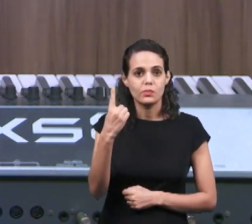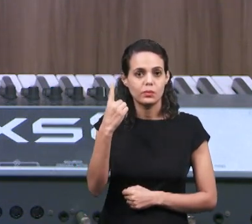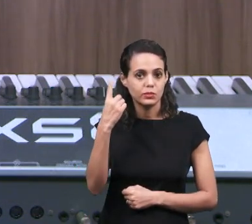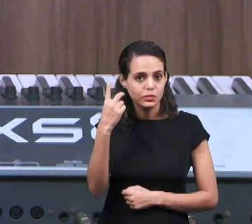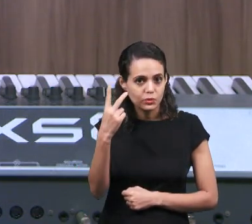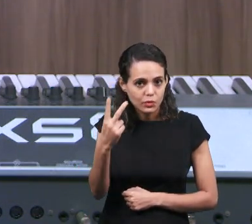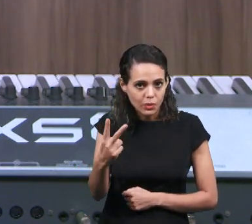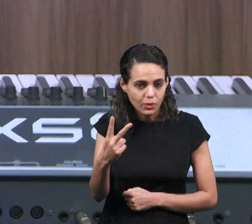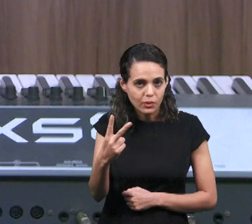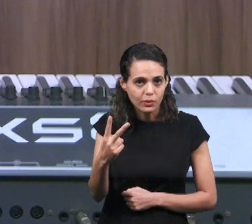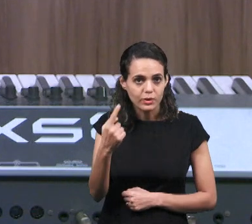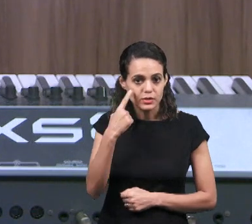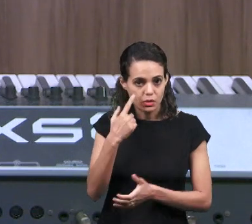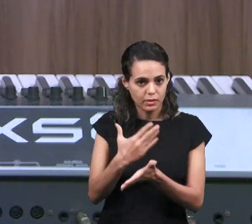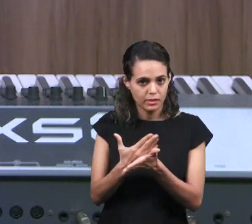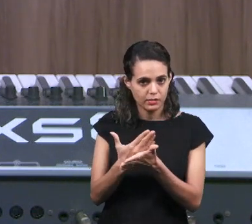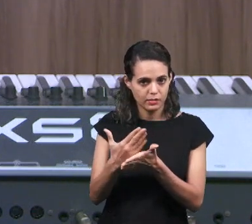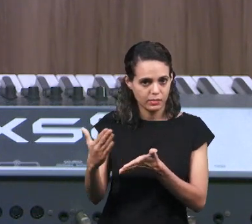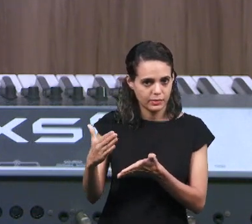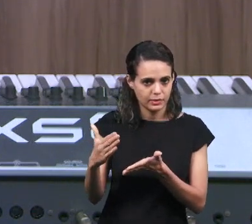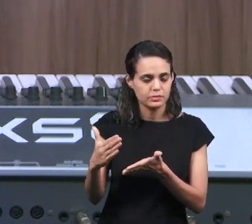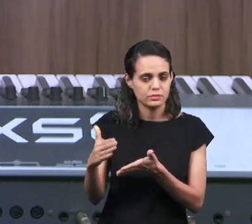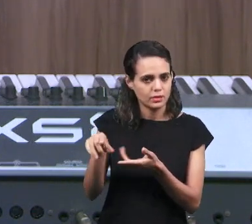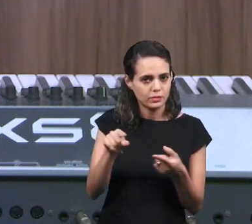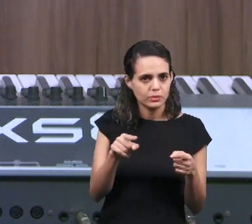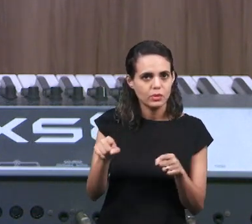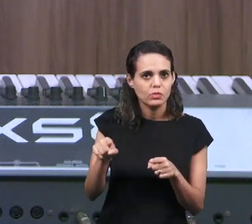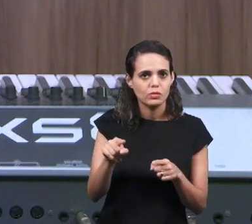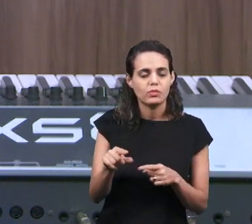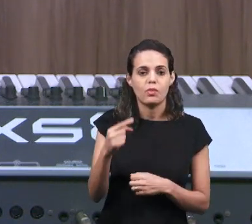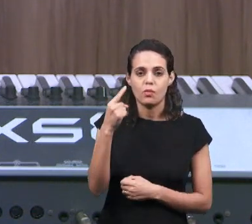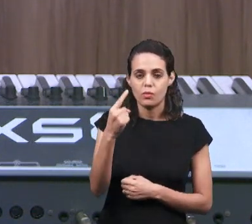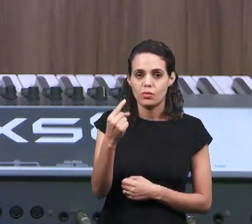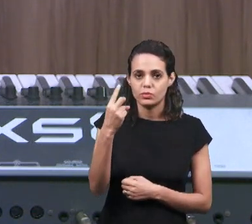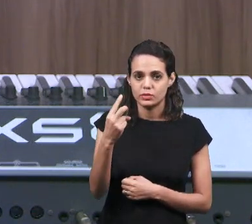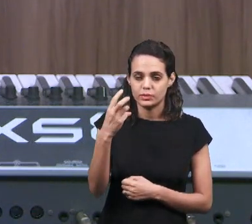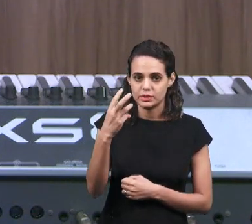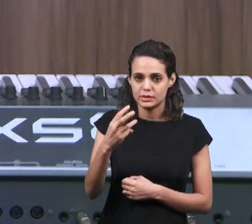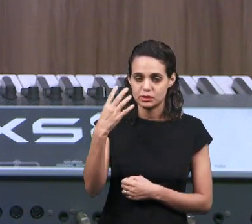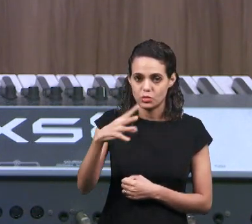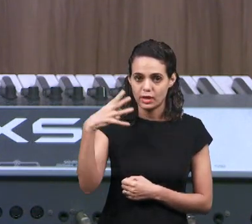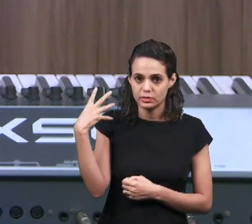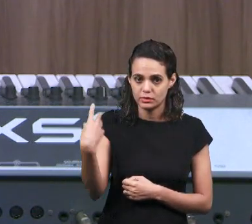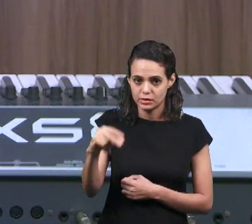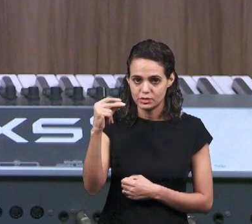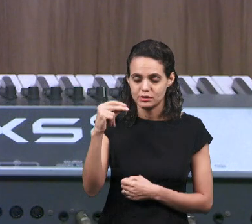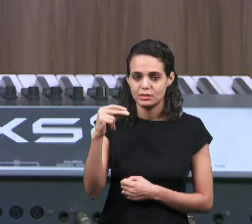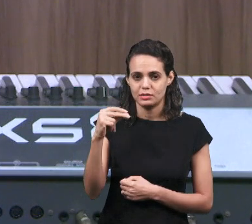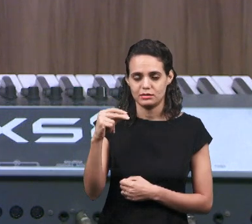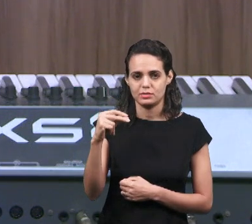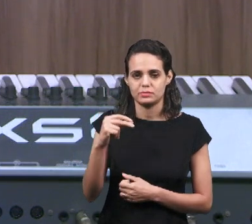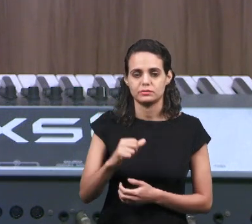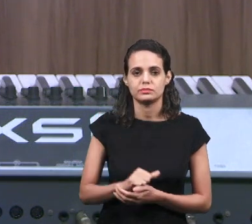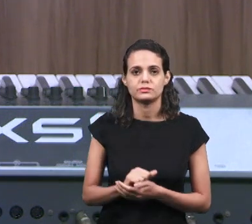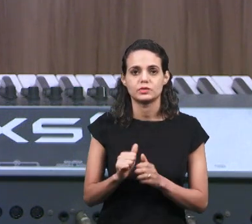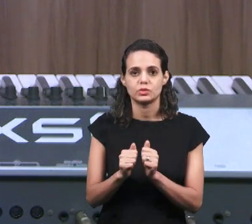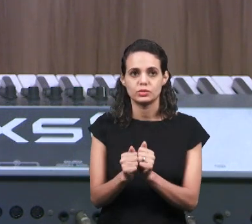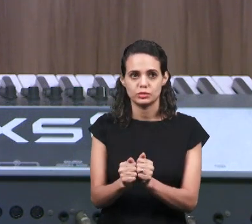Là, c'est l'introduction. Je vais compter 3, 4 et un autre. 3, 4. Do,